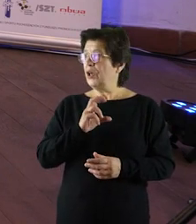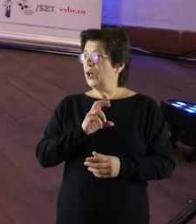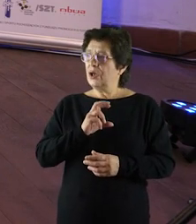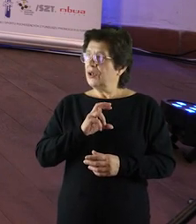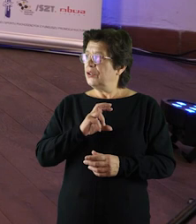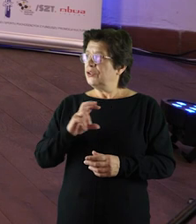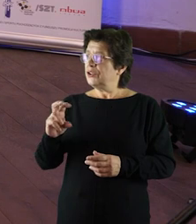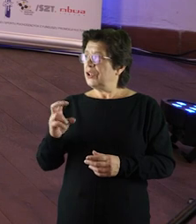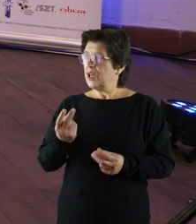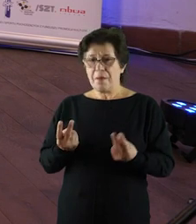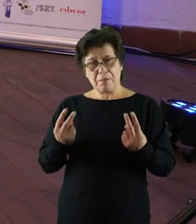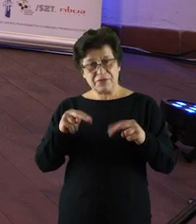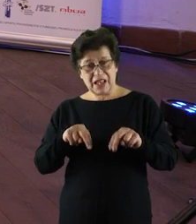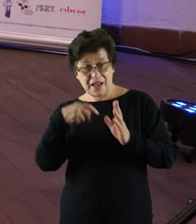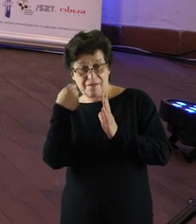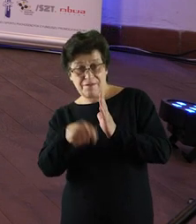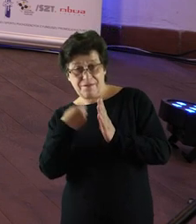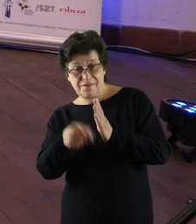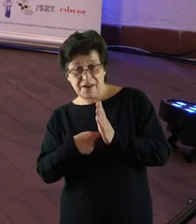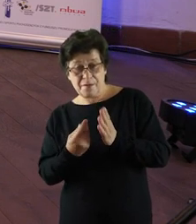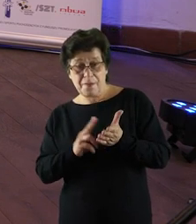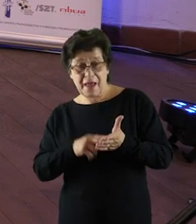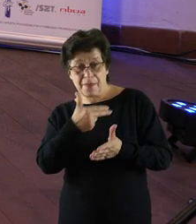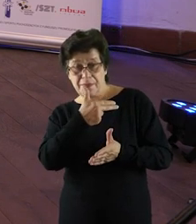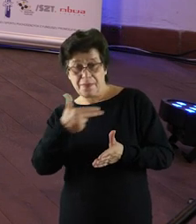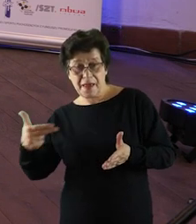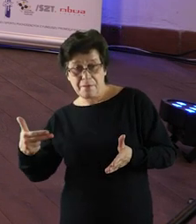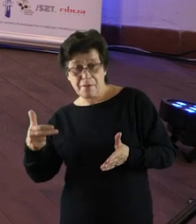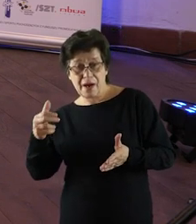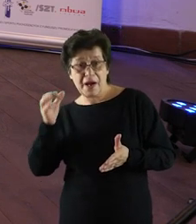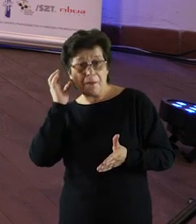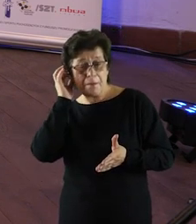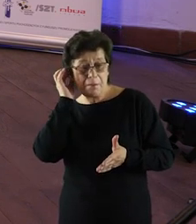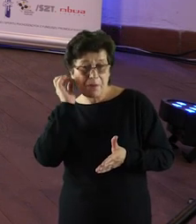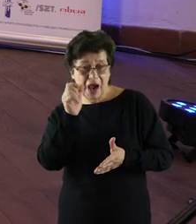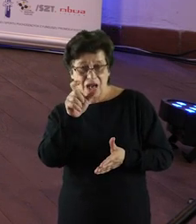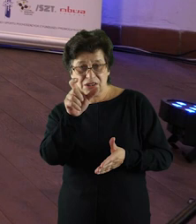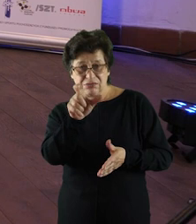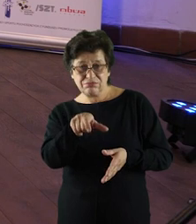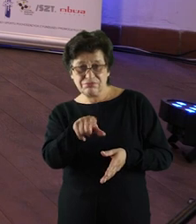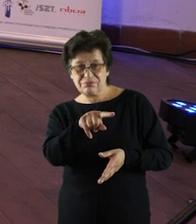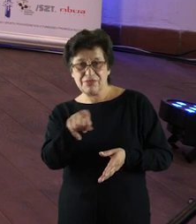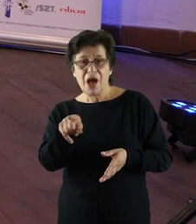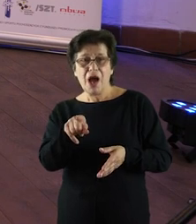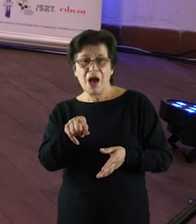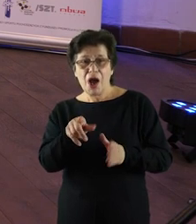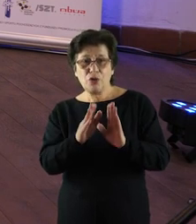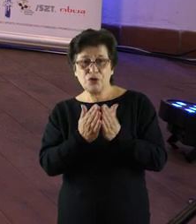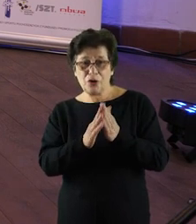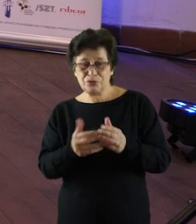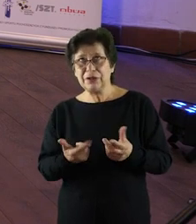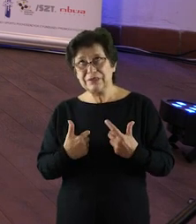albo powstał film na temat pani książek? Była taka już